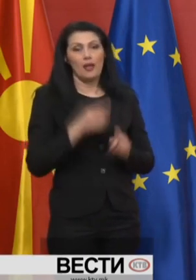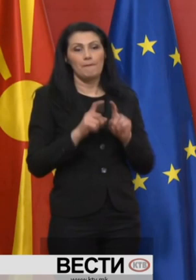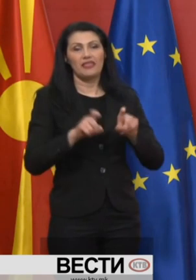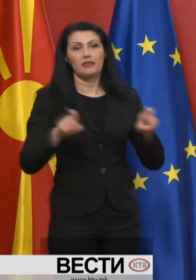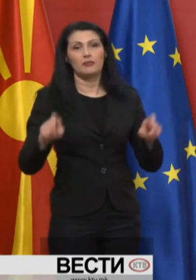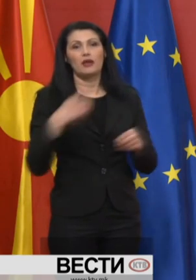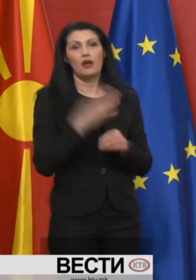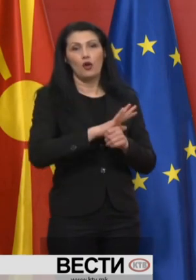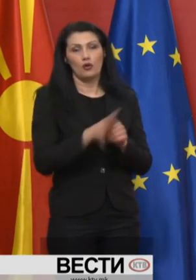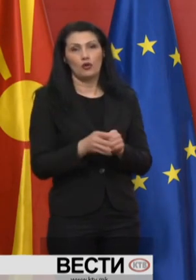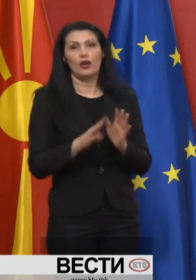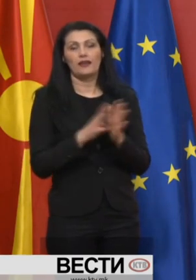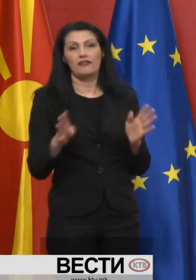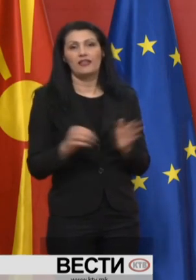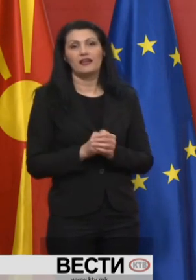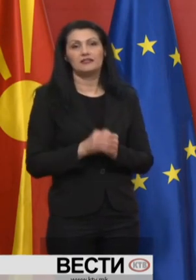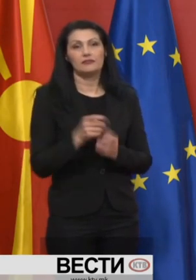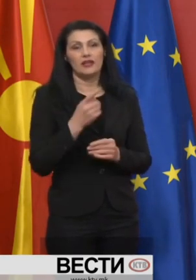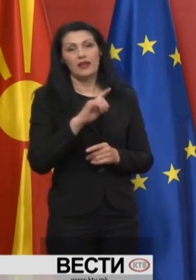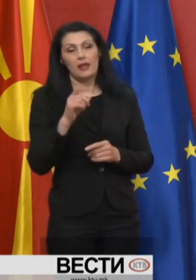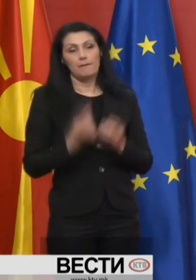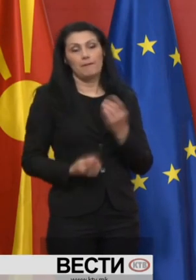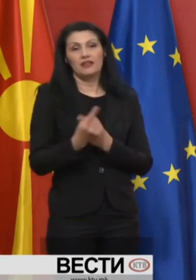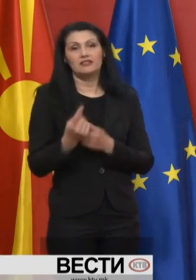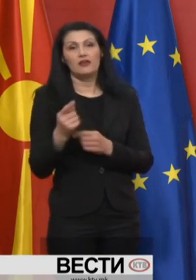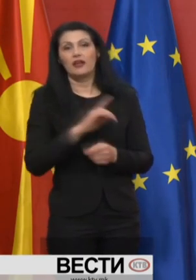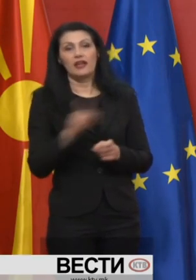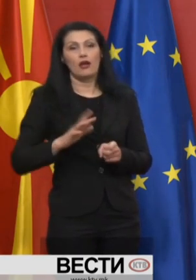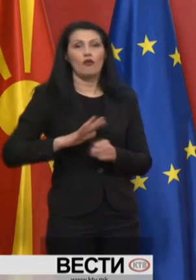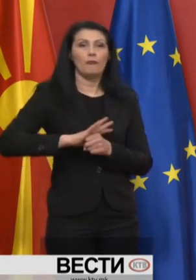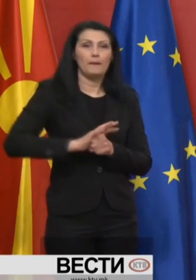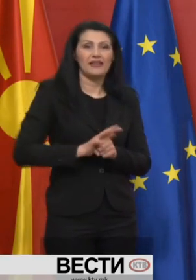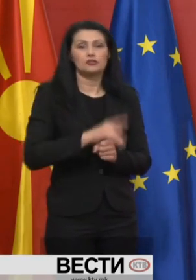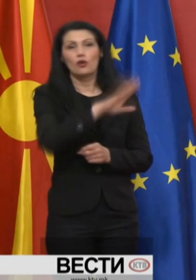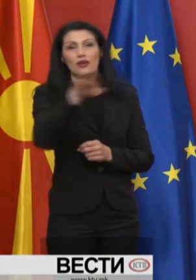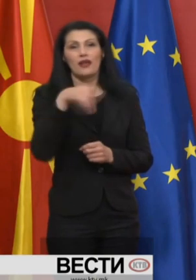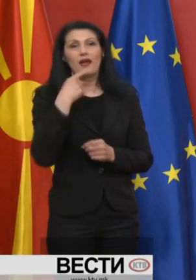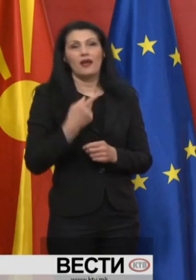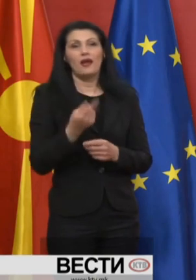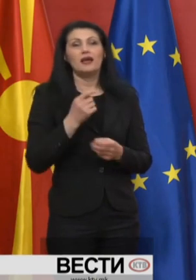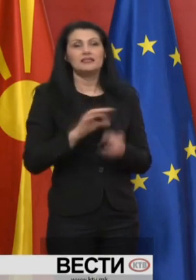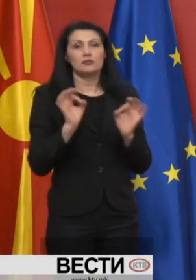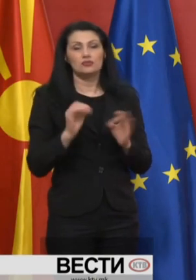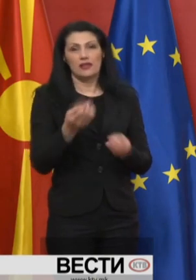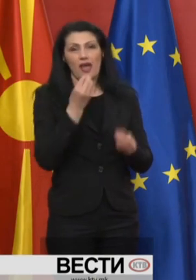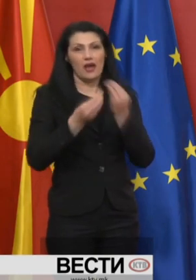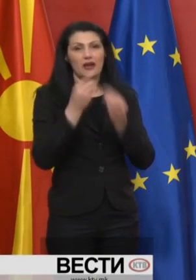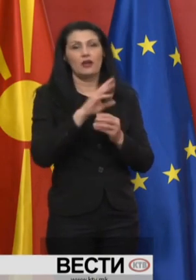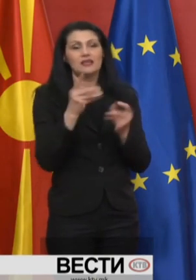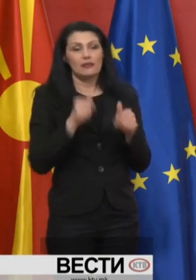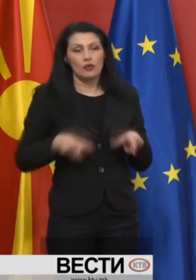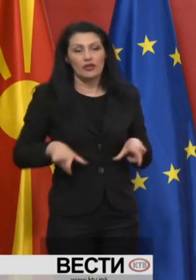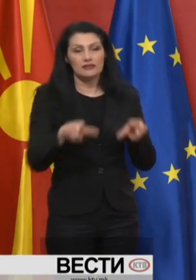Пандемијата COVID-19 не предизвика никаков притисок врз сигурноста на храна, но земјоделците се соочија